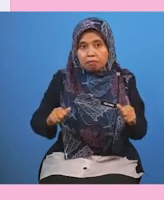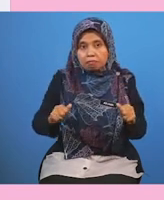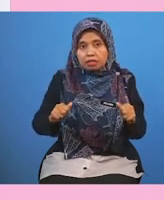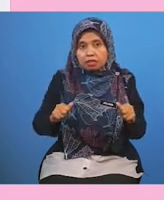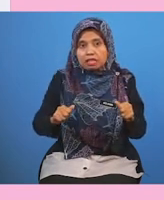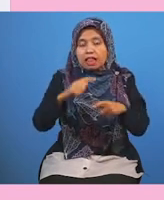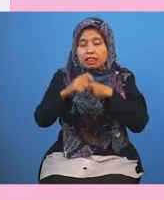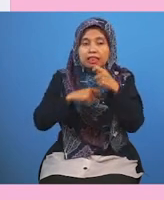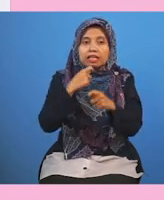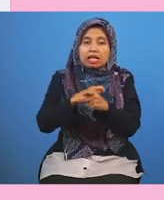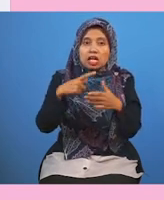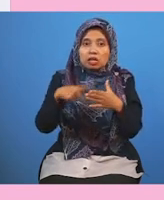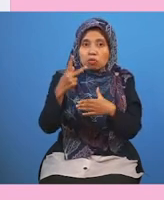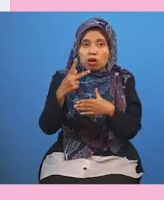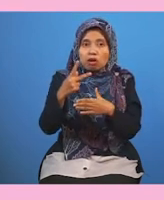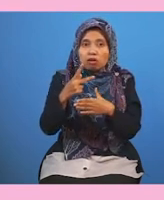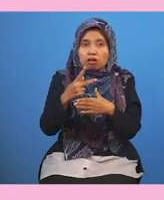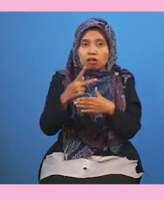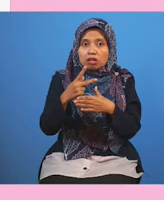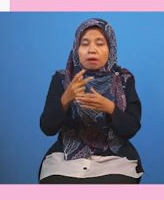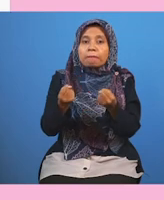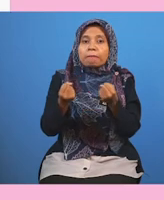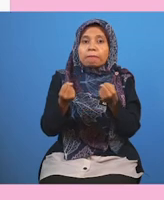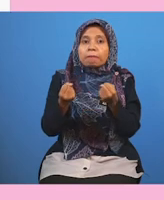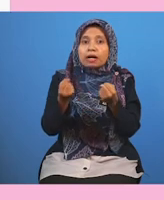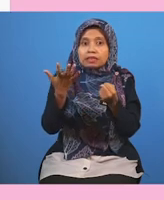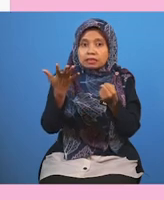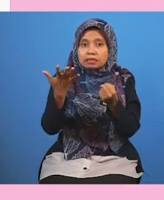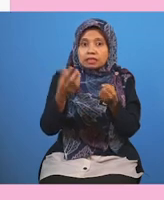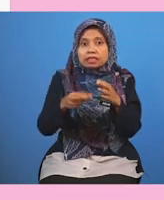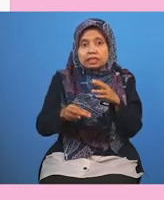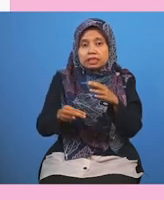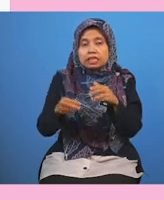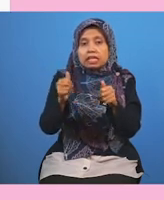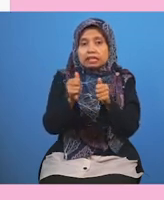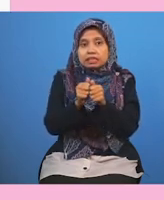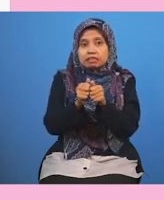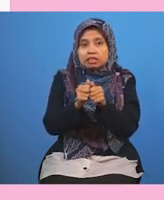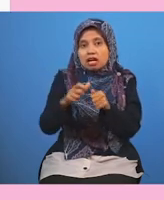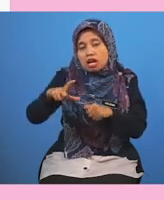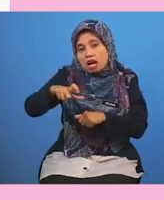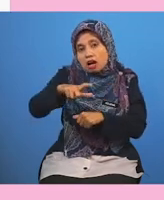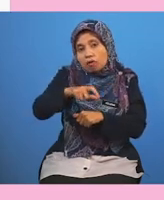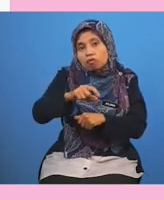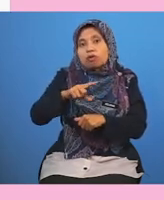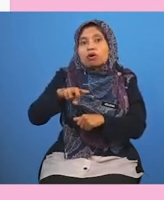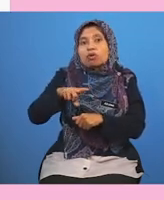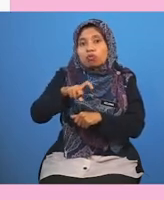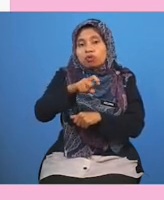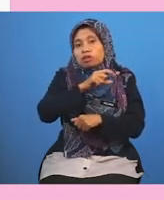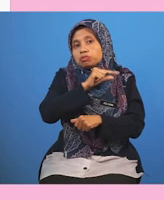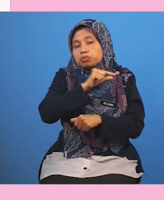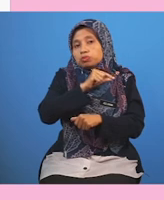kegunaan dan tarikh pengeluaran. Kuantiti pula dinilai dengan anggaran larva ulat burung